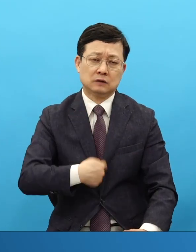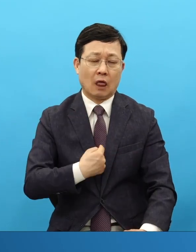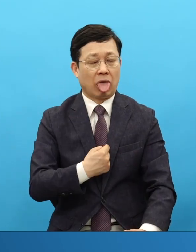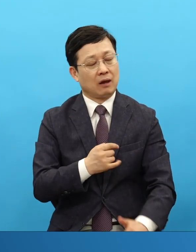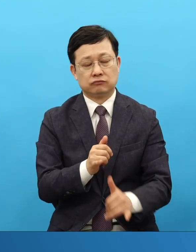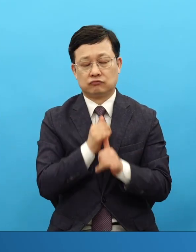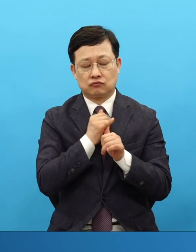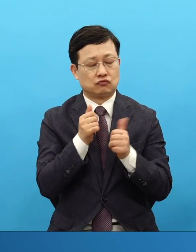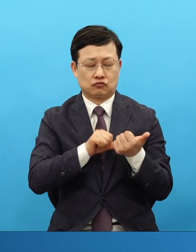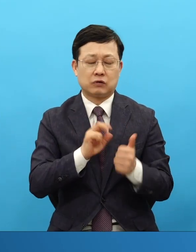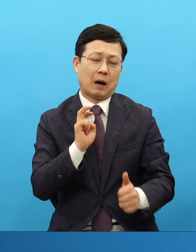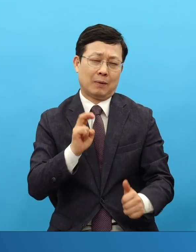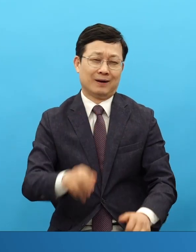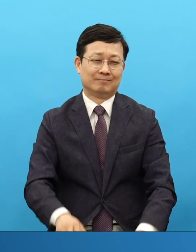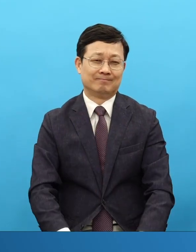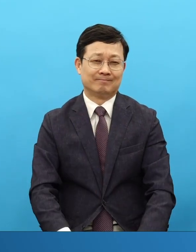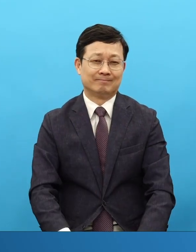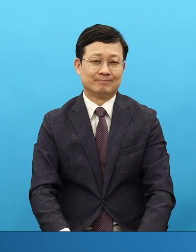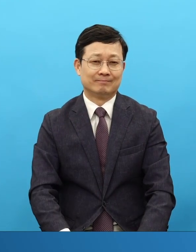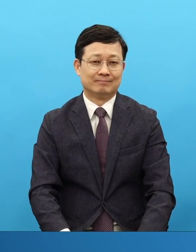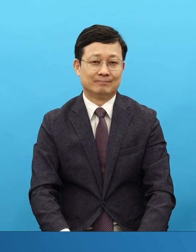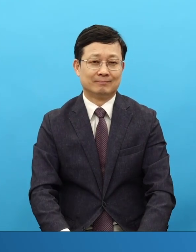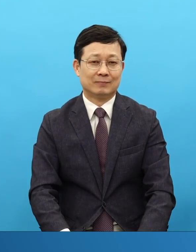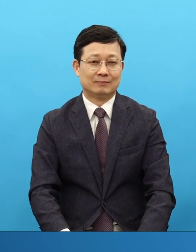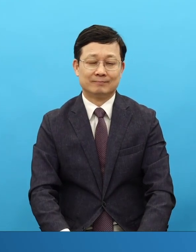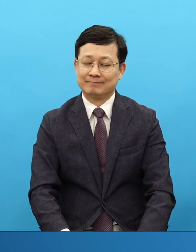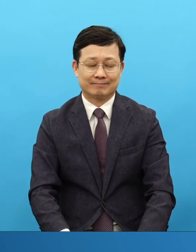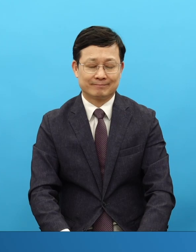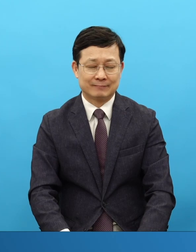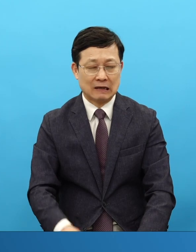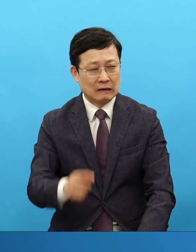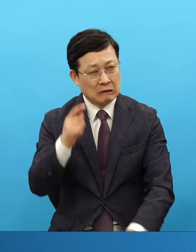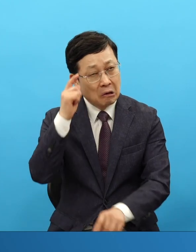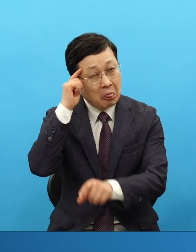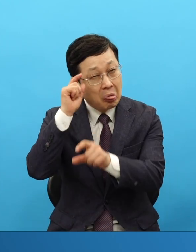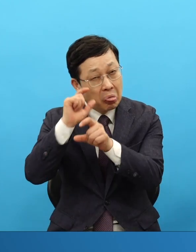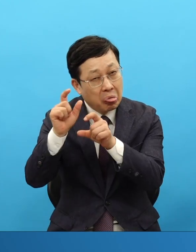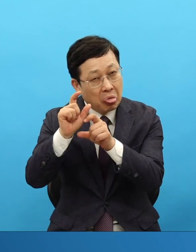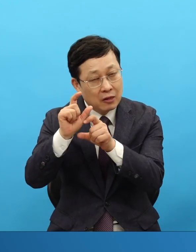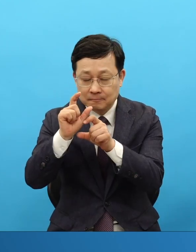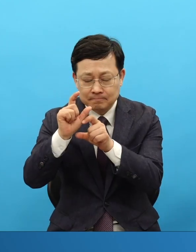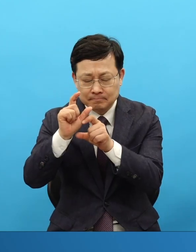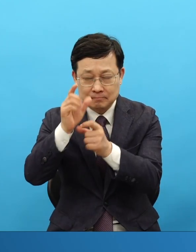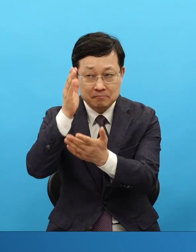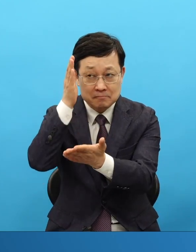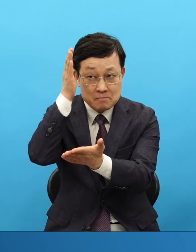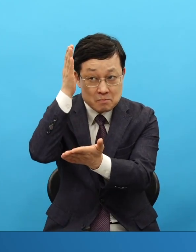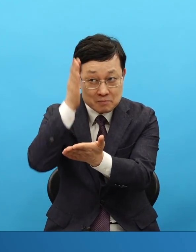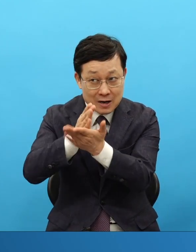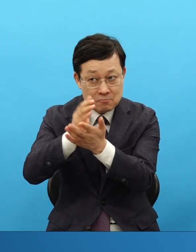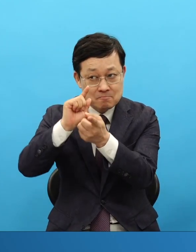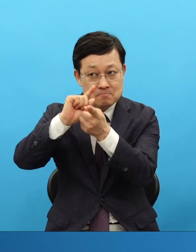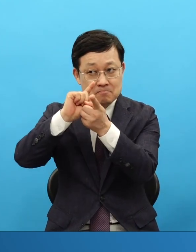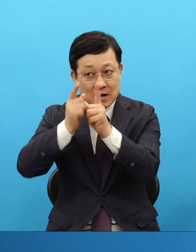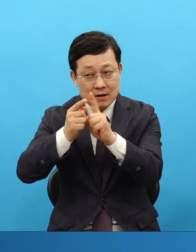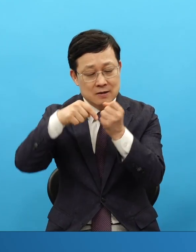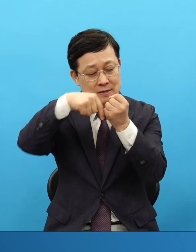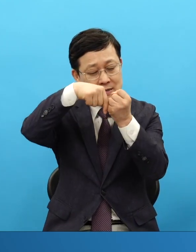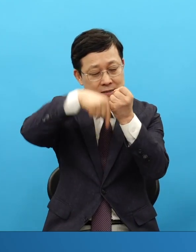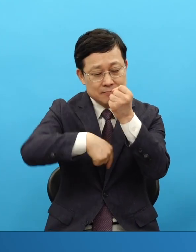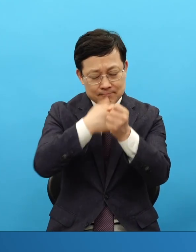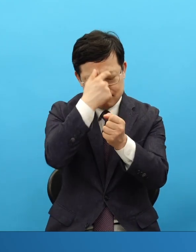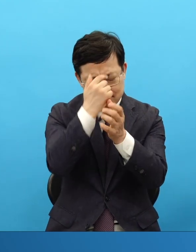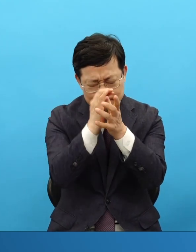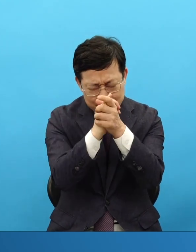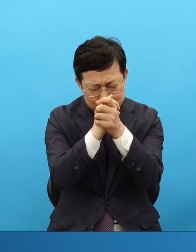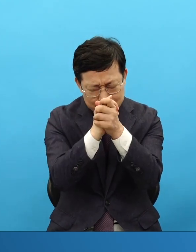have died in all the chaos. 깊은 기도 속으로 들어간 겁니다. But he entered into deep prayer. 그래서 많은 응답을 받았어요. And so he